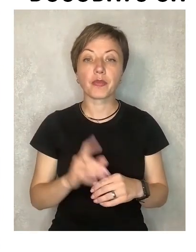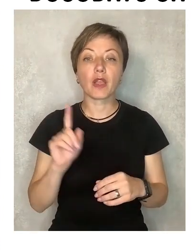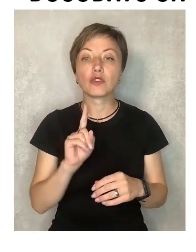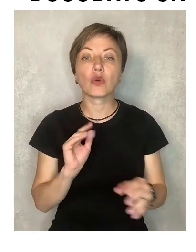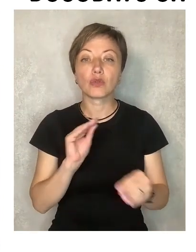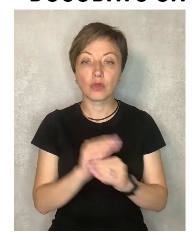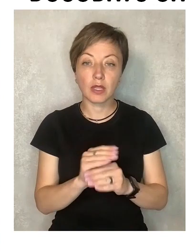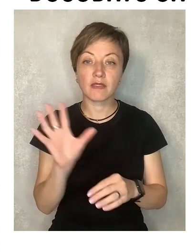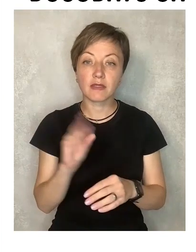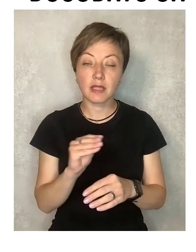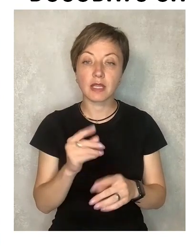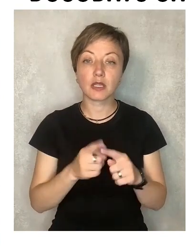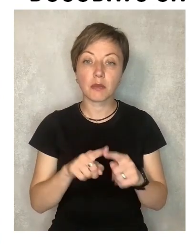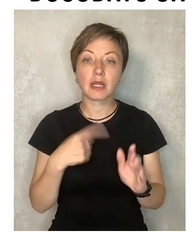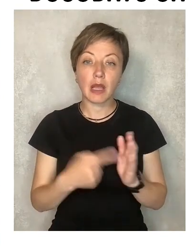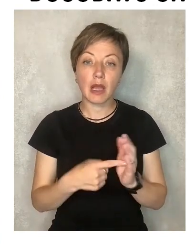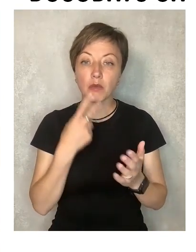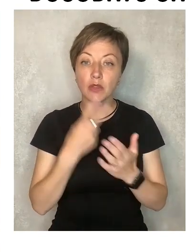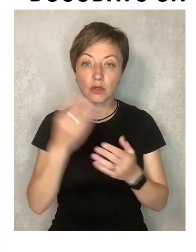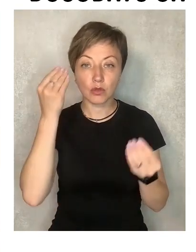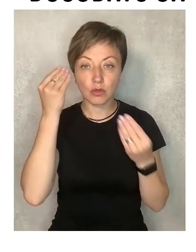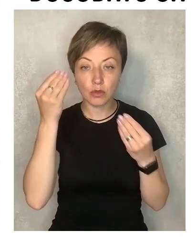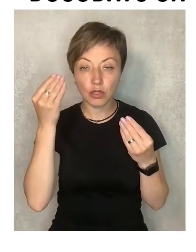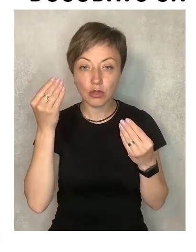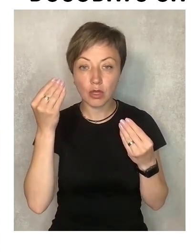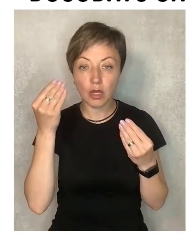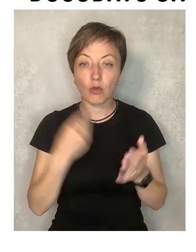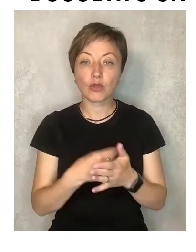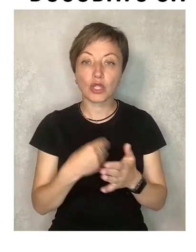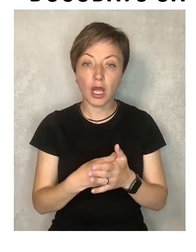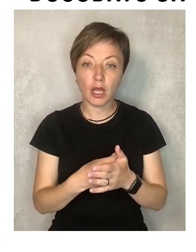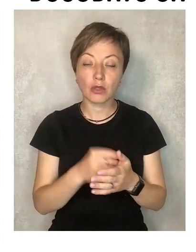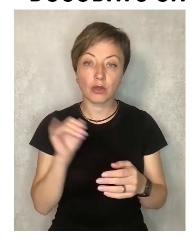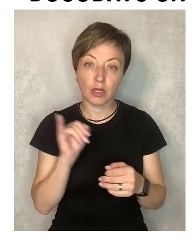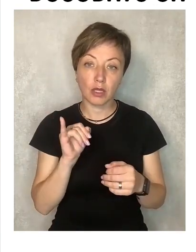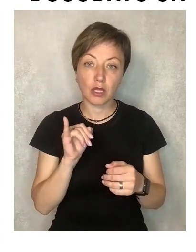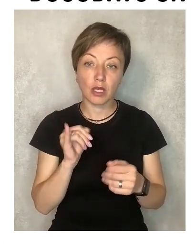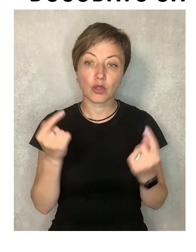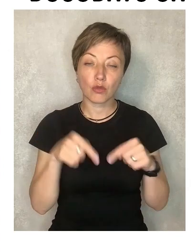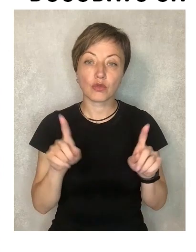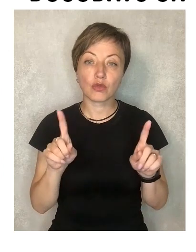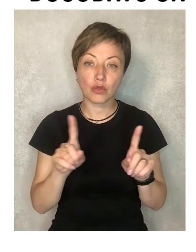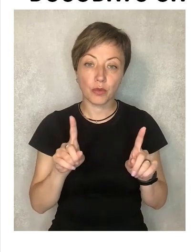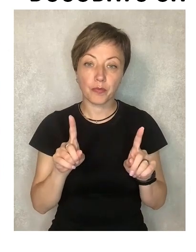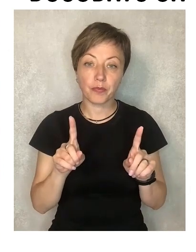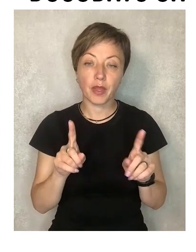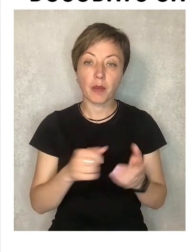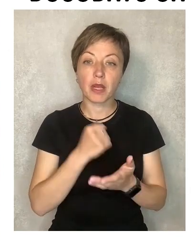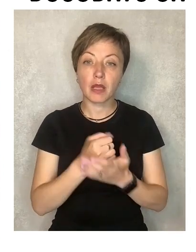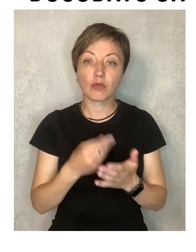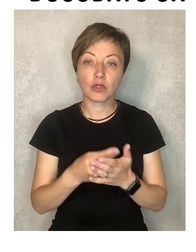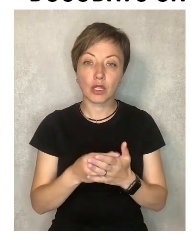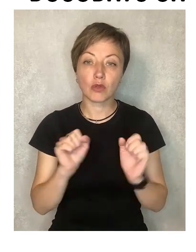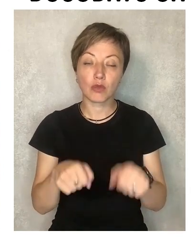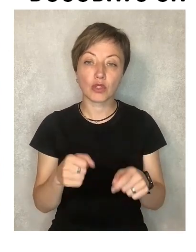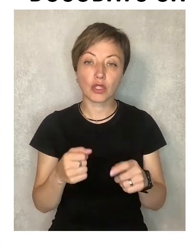ще питання, яке можна подивитись з точки зору бюджету, і тому що прийняття бюджету теж може супроводжуватись